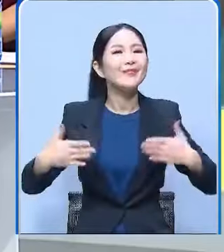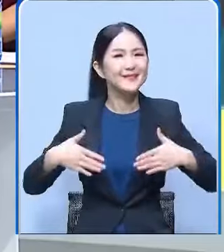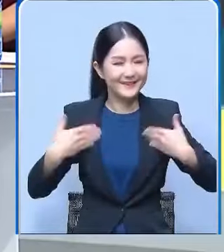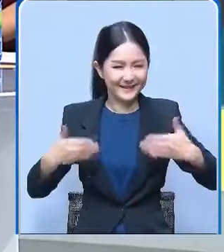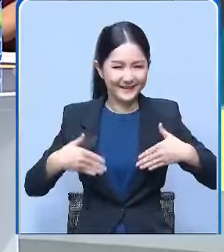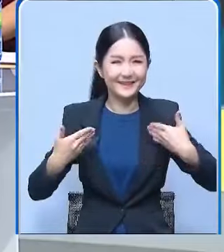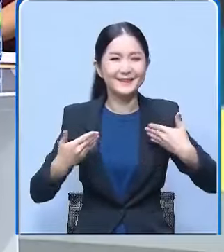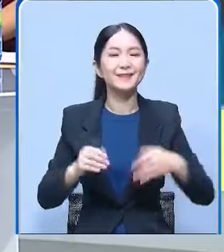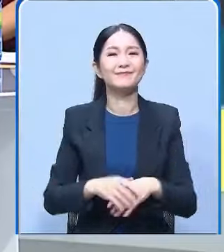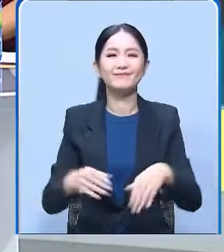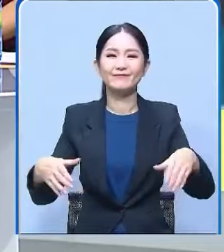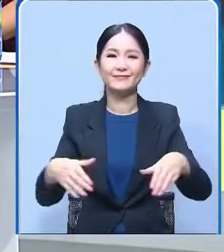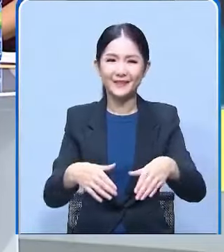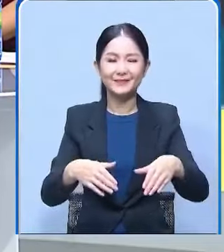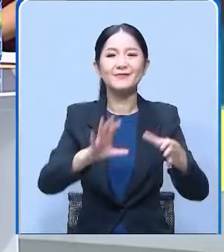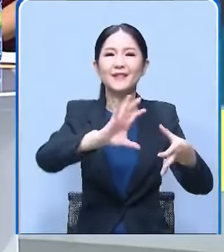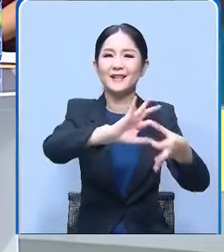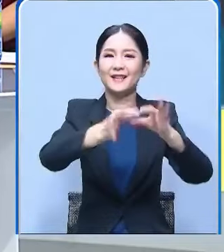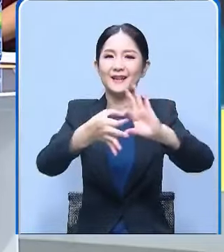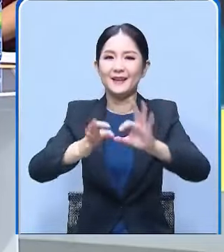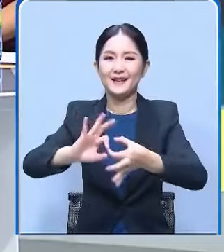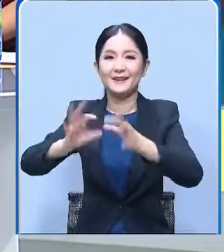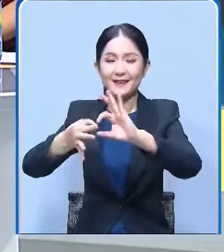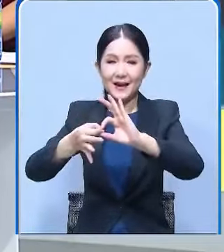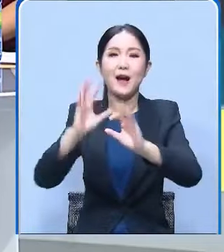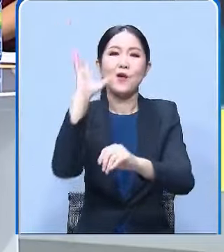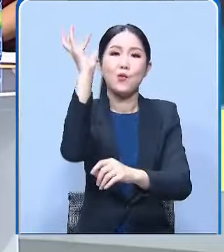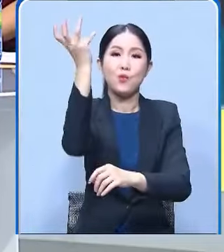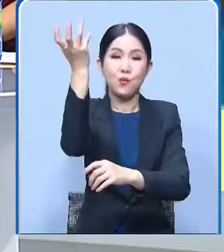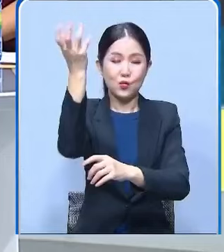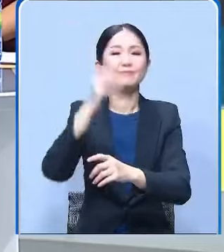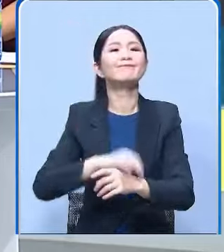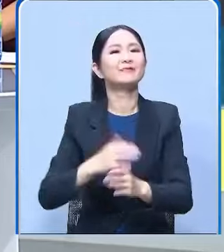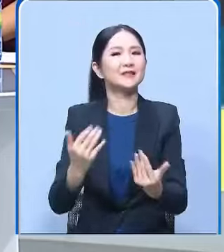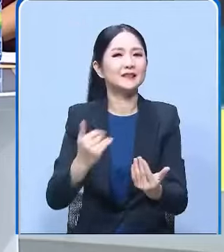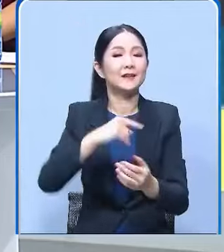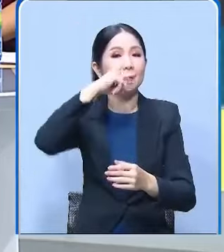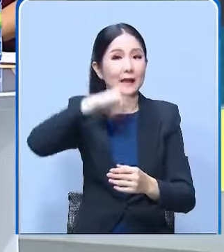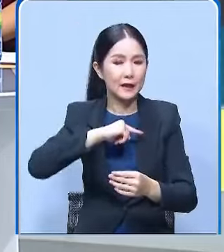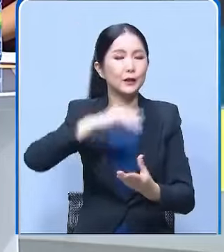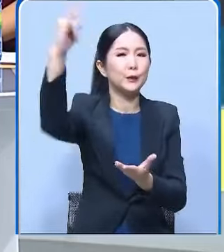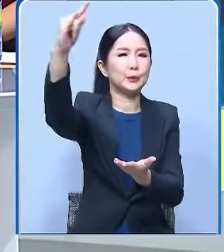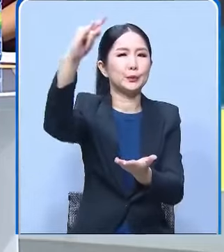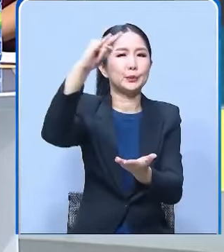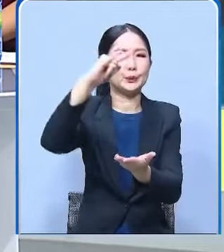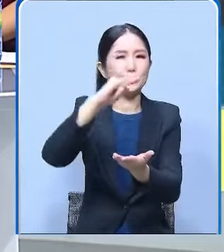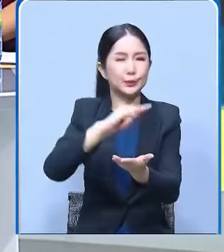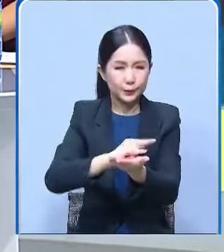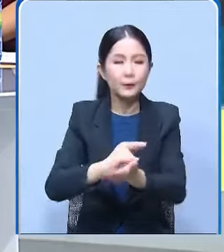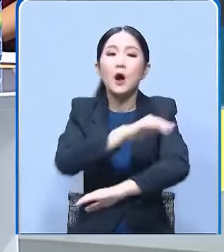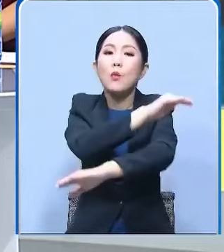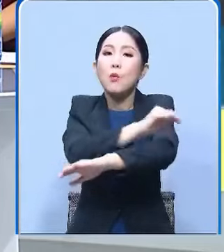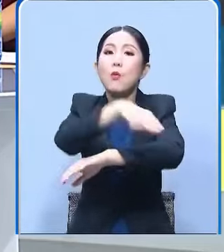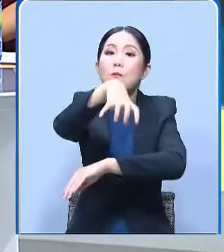วันนี้ทัพนักกีฬาโอลิมปิกปารีส2024จะเดินทางมาถึงประเทศไทยนะครับกำหนดการเดิมจะมาถึงสนามบินสุวรรณภูมิในเว